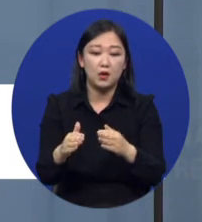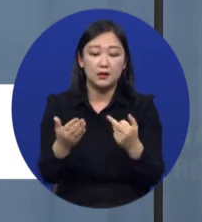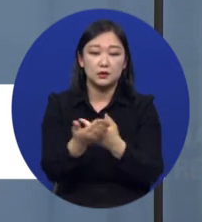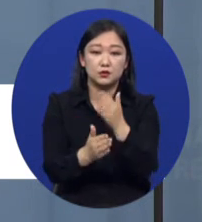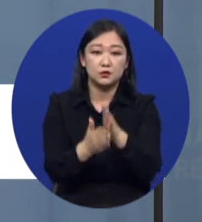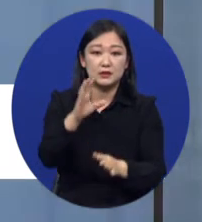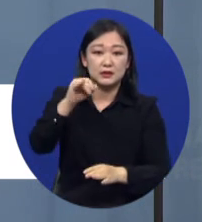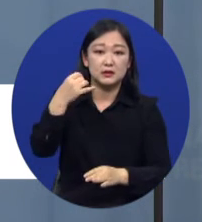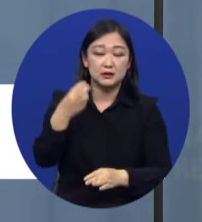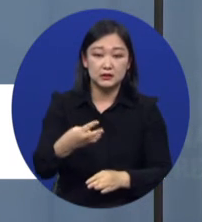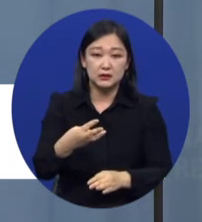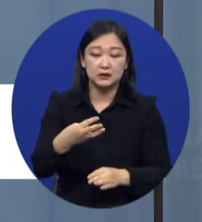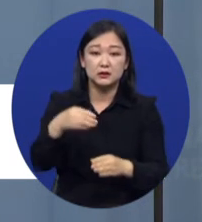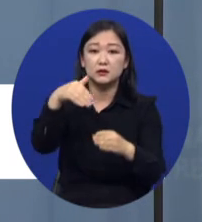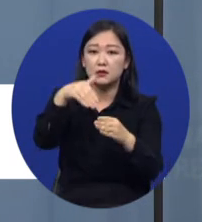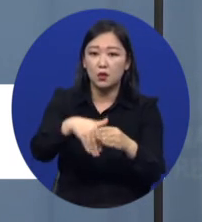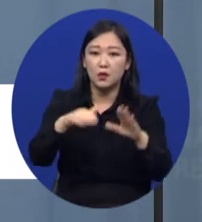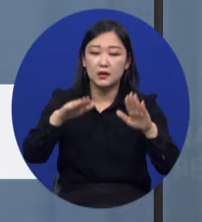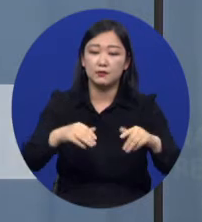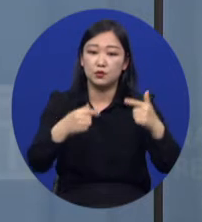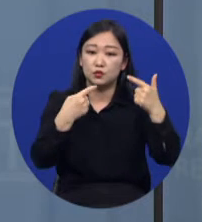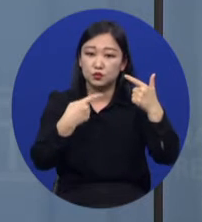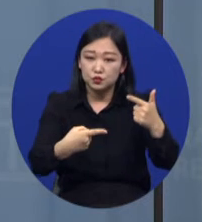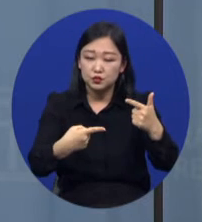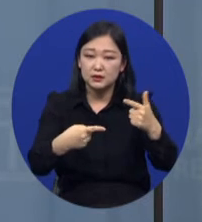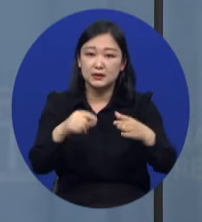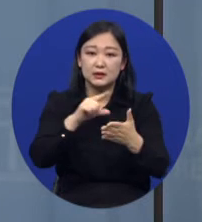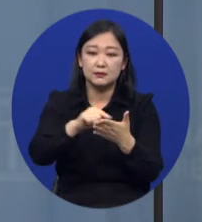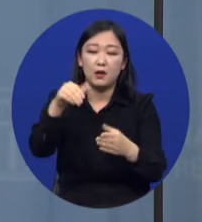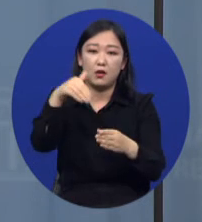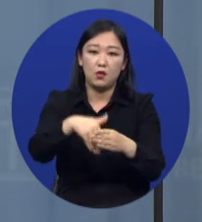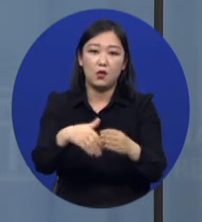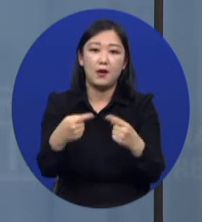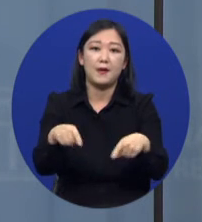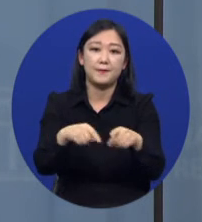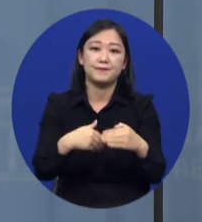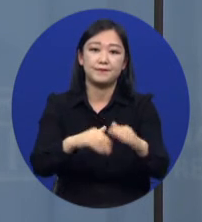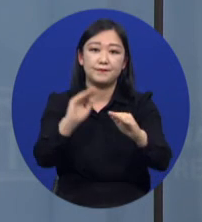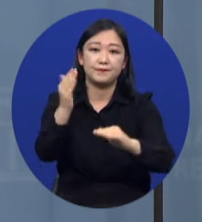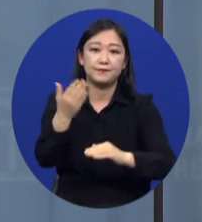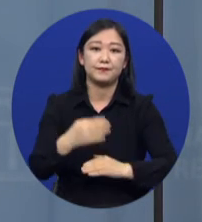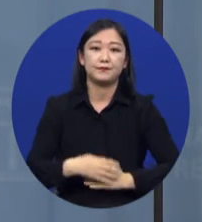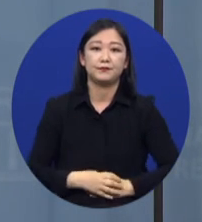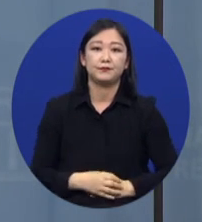국회의원 보궐선거 는 이번 6일 지방선거와 함께 시대 무용을 차근차근